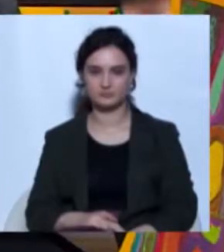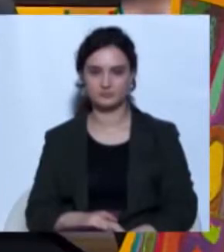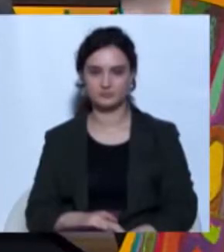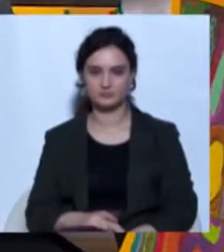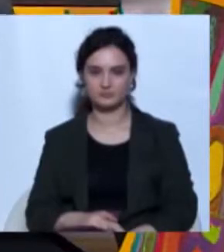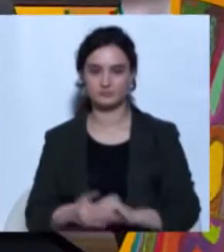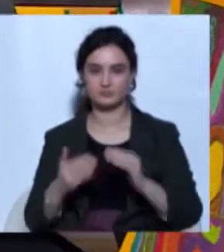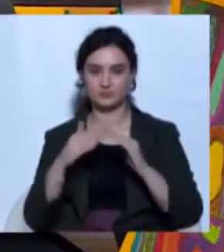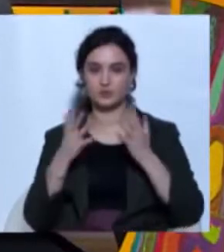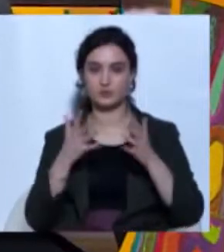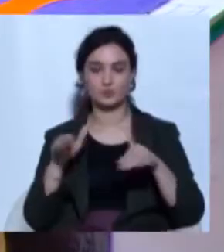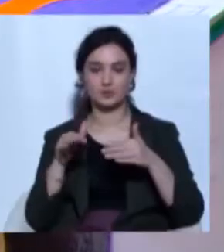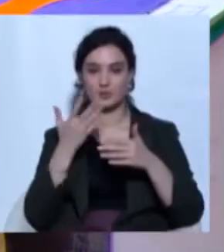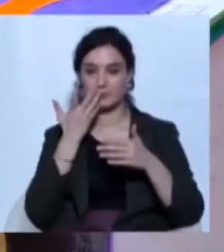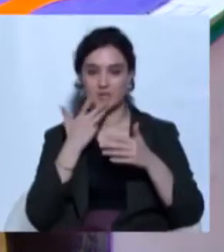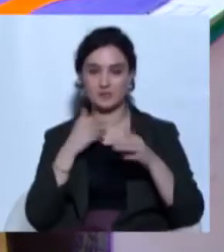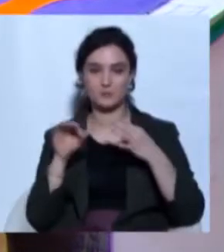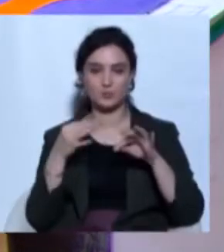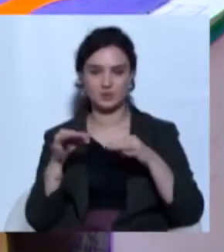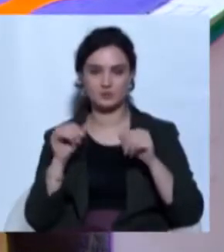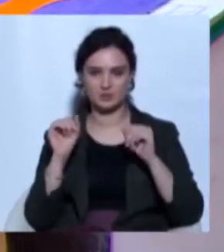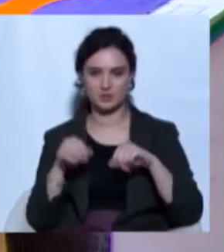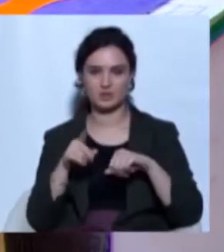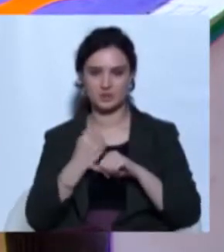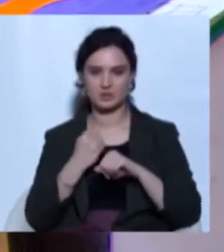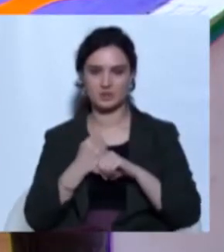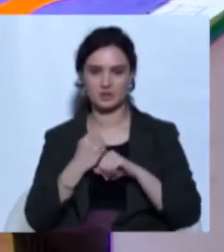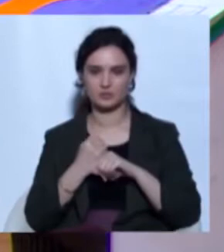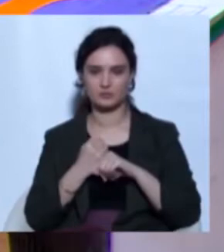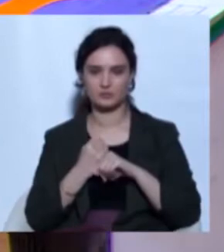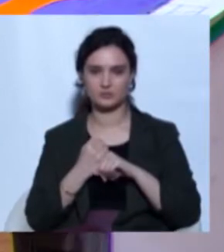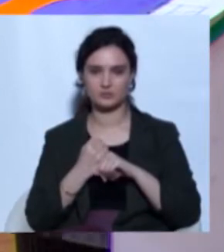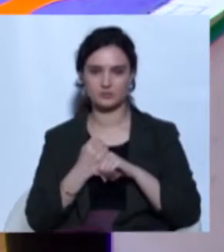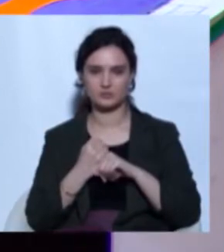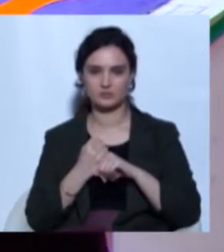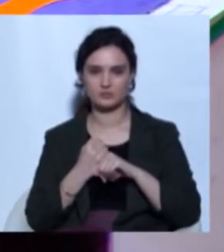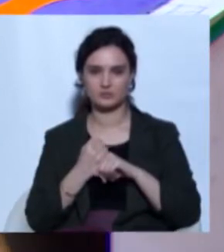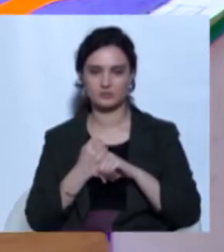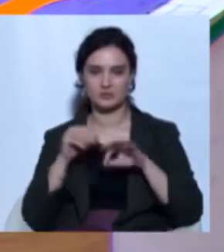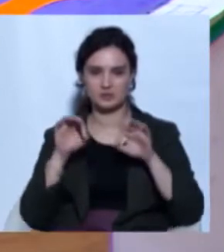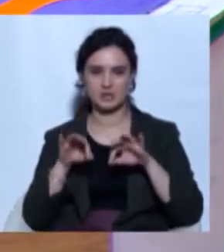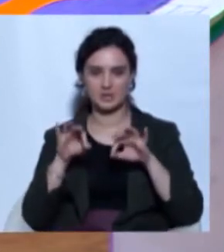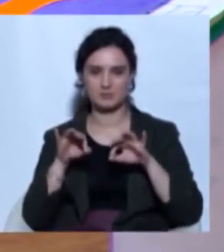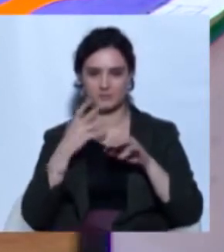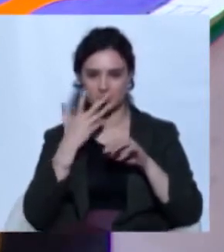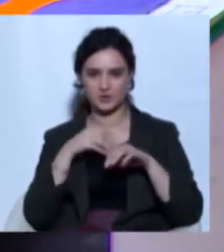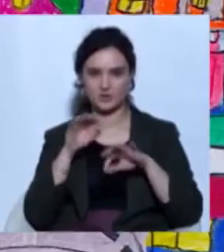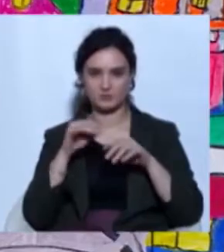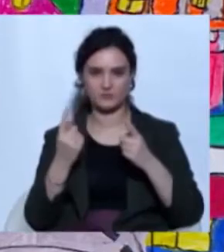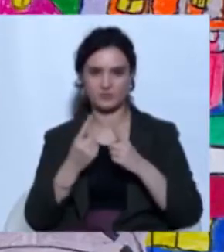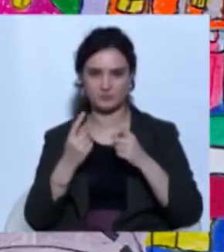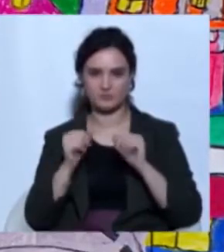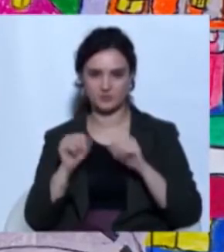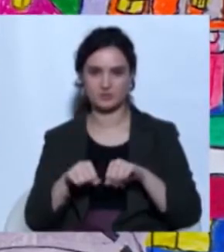სახში თუ არ გექნებათ ფერადი ფურცლები, შეგიძლიათ გააკეთოთ. საღებავით შეღებოთ, ასეთ